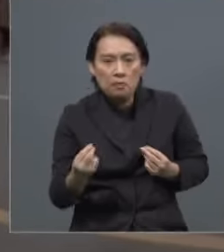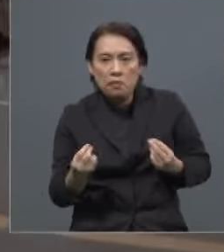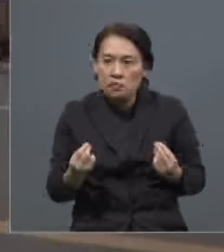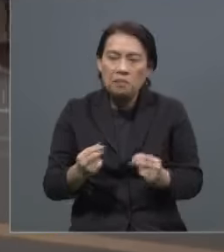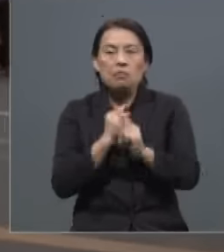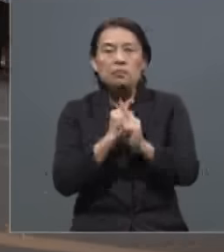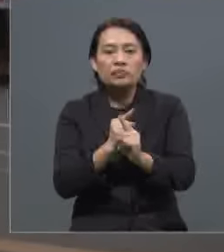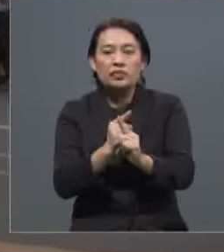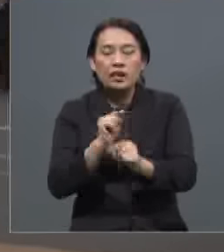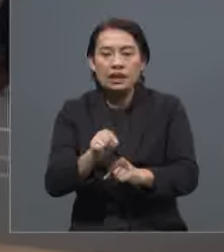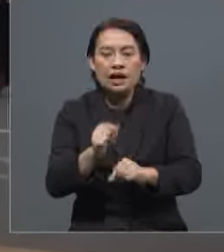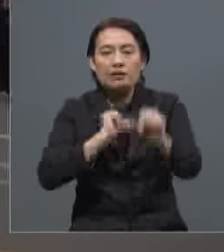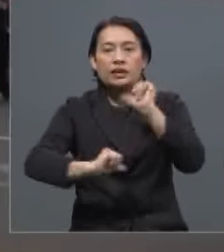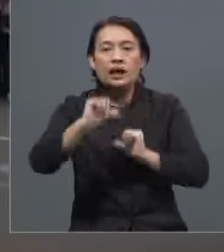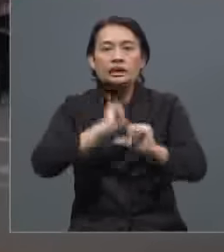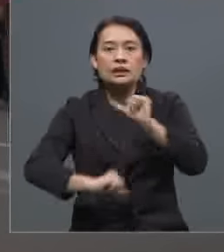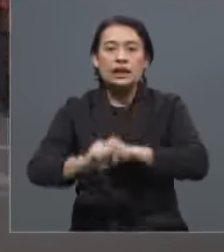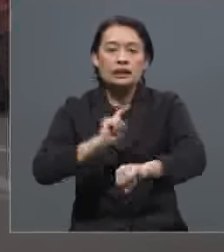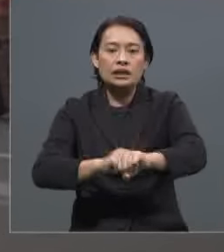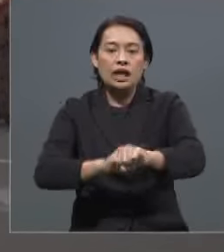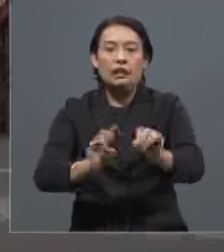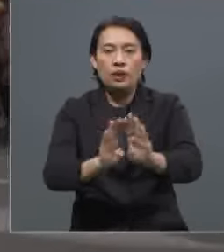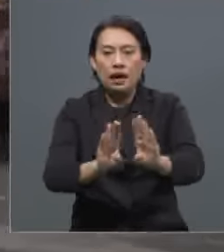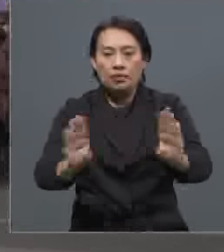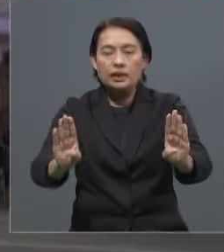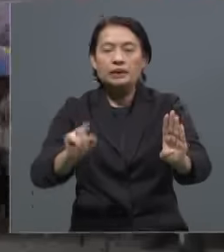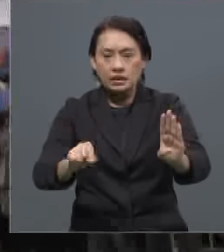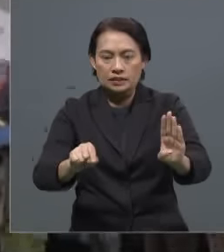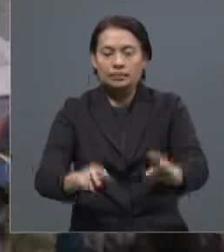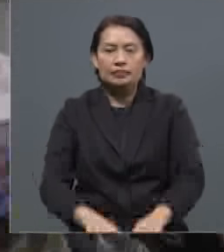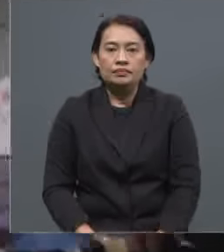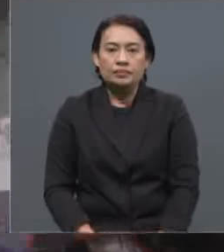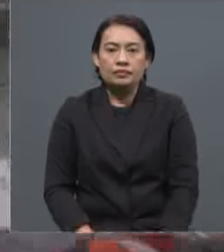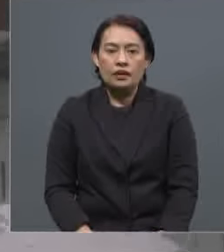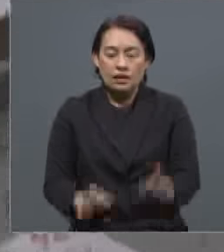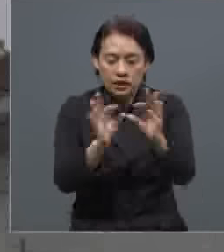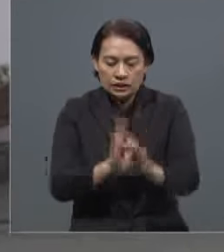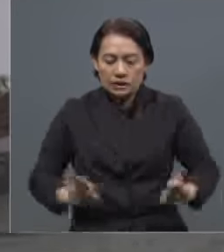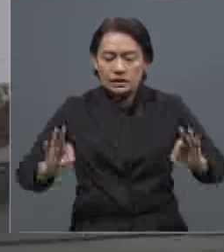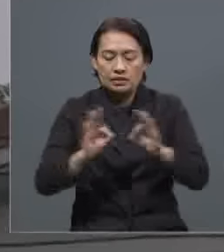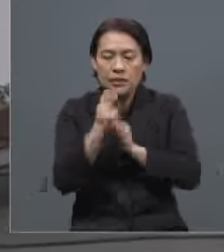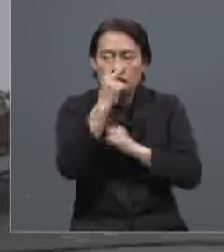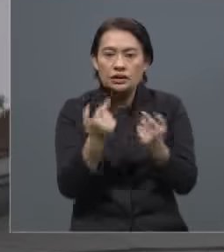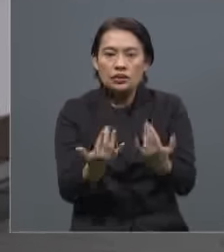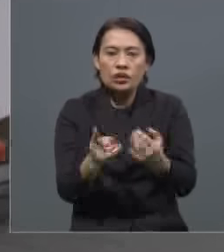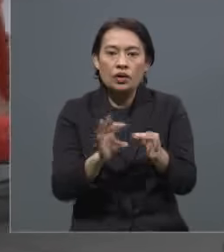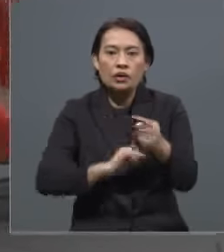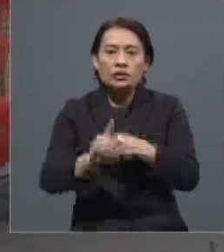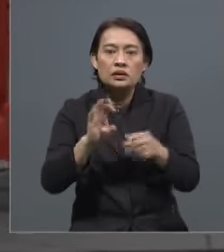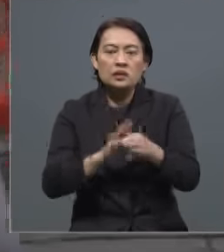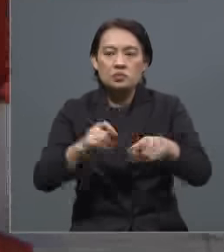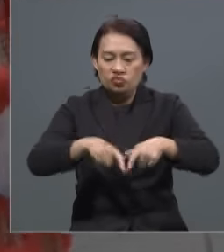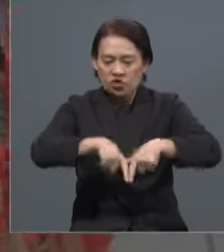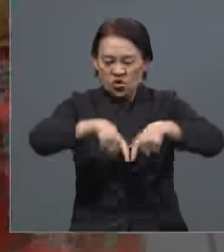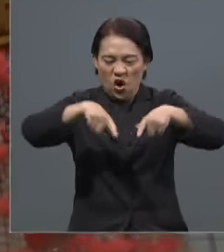ทีการแสดงตั้งแต่ช่วงเปิดงานเลยทีเดียวครับโดยไฮไลท์ที่นักท่องเที่ยวรอคอยครับขบวนแห่บั้งไฟที่ยิ่งใหญ่อ